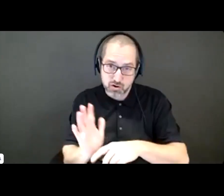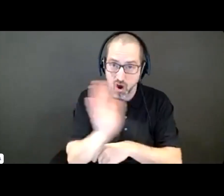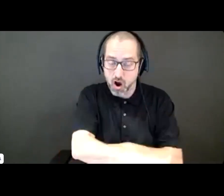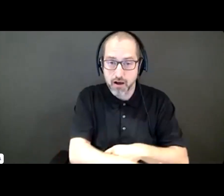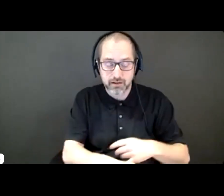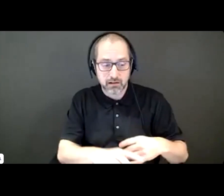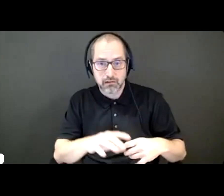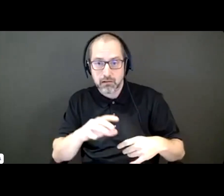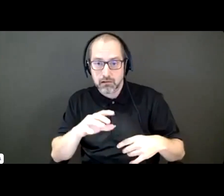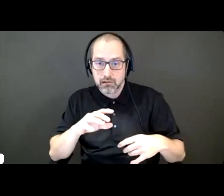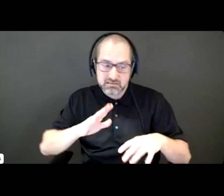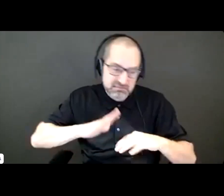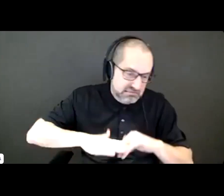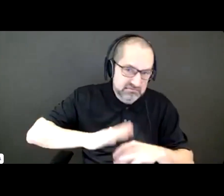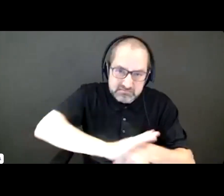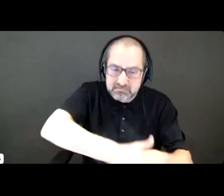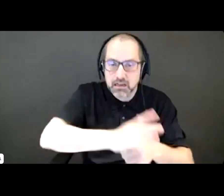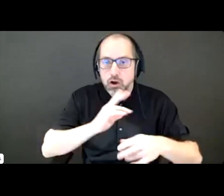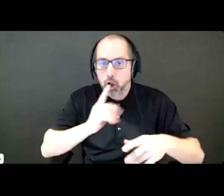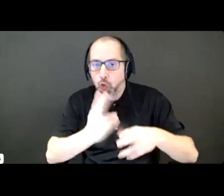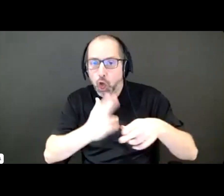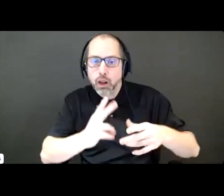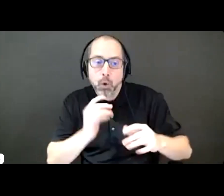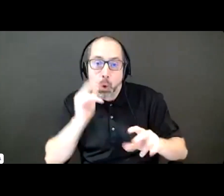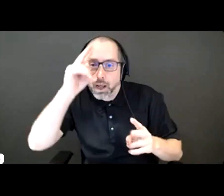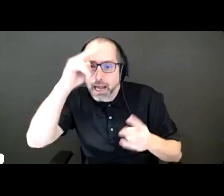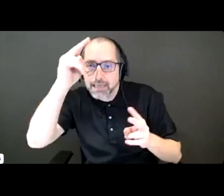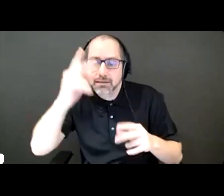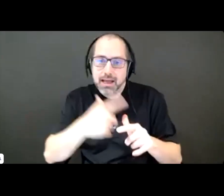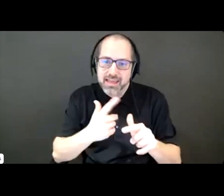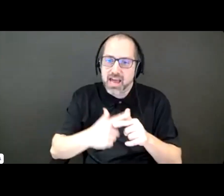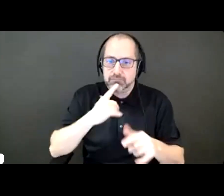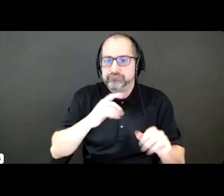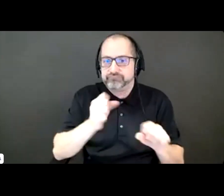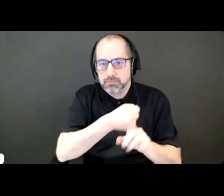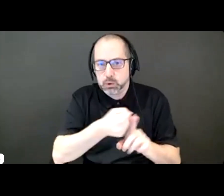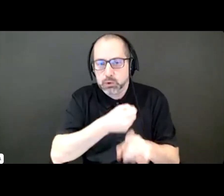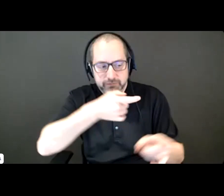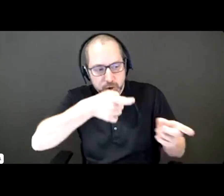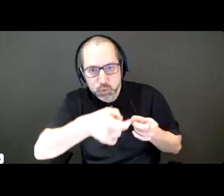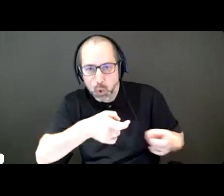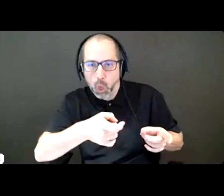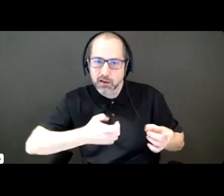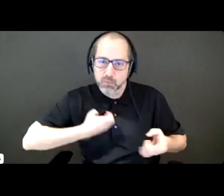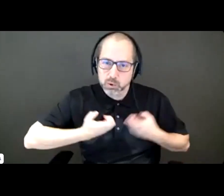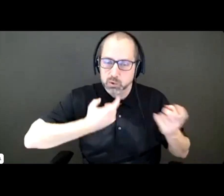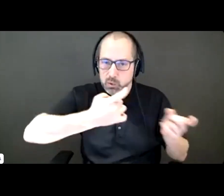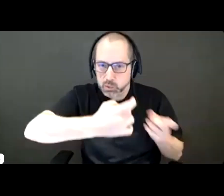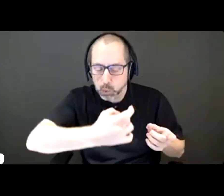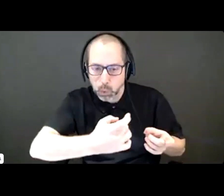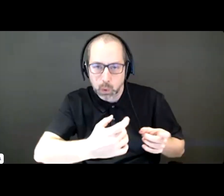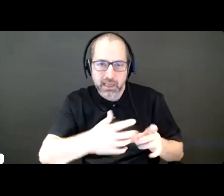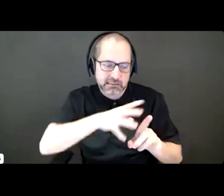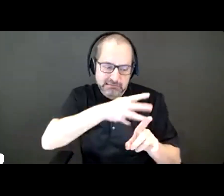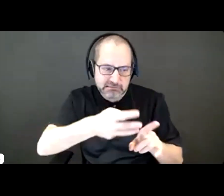les orteils on a utilisé le contrôle coercitif entre autres moi j'étais terrifiée de